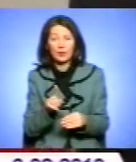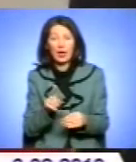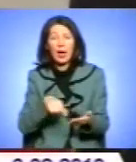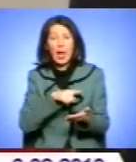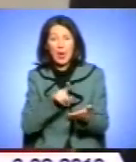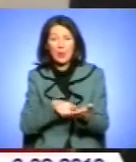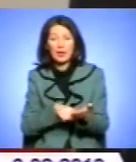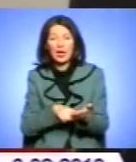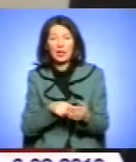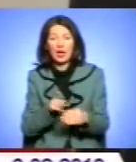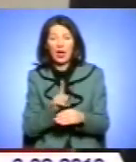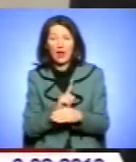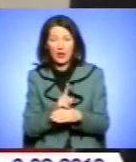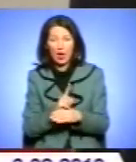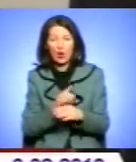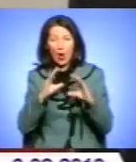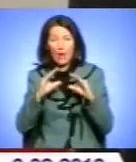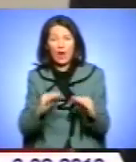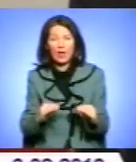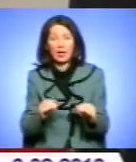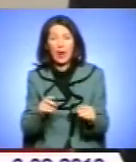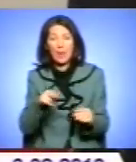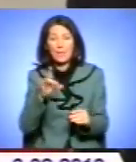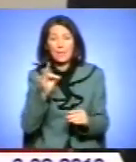питання врегулювання придністровського конфлікту